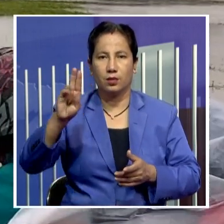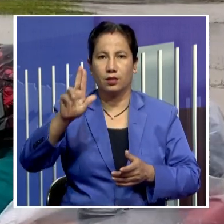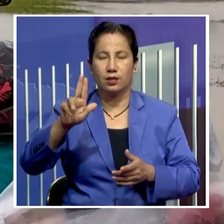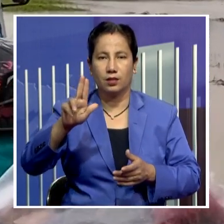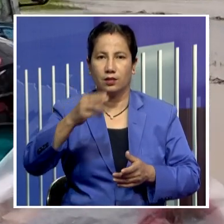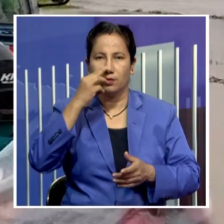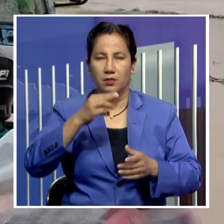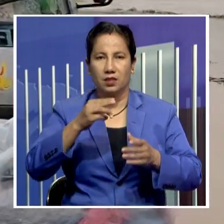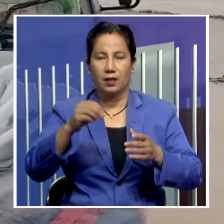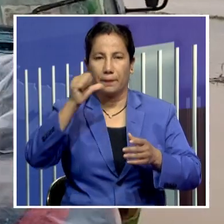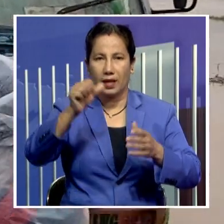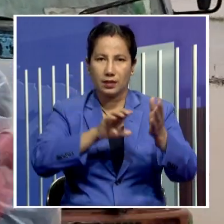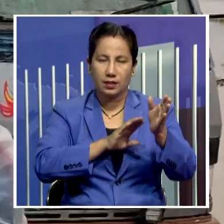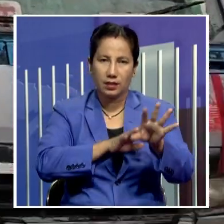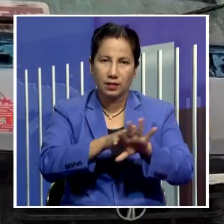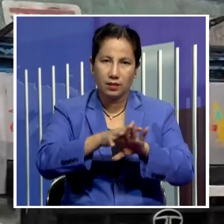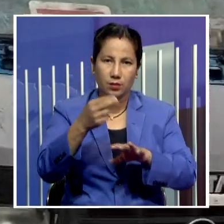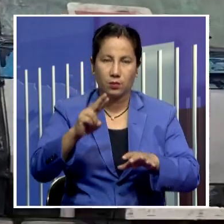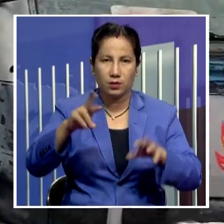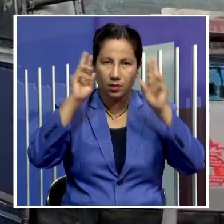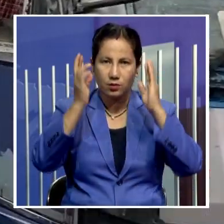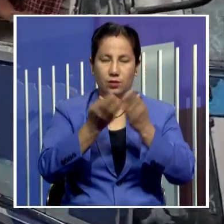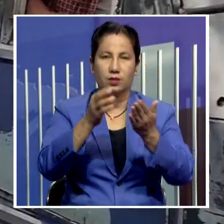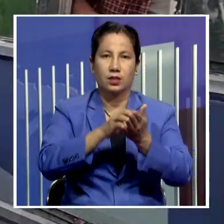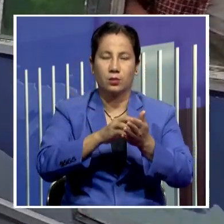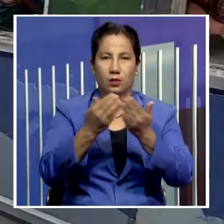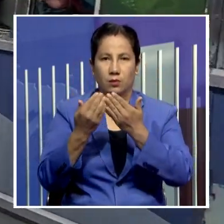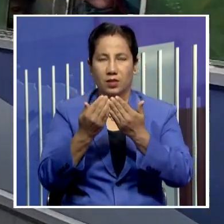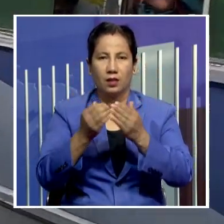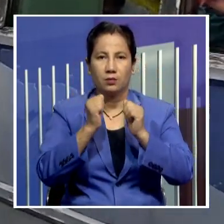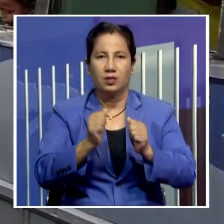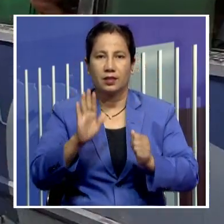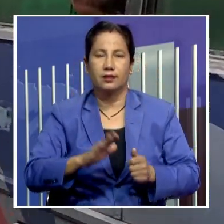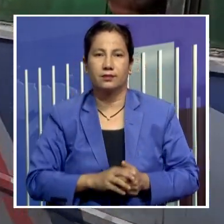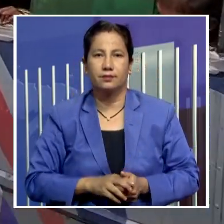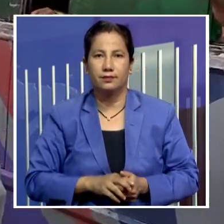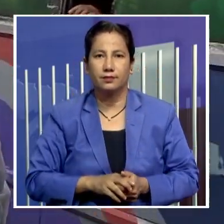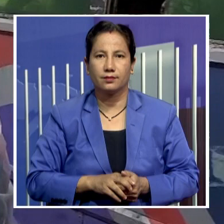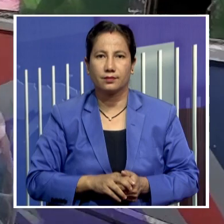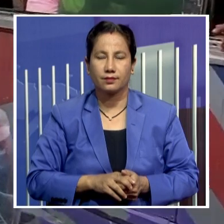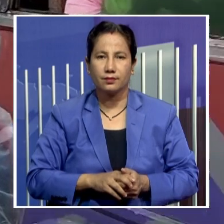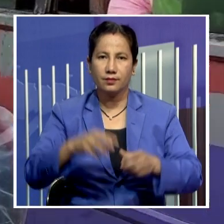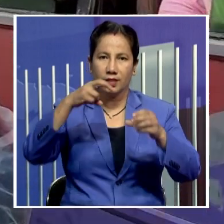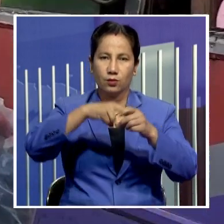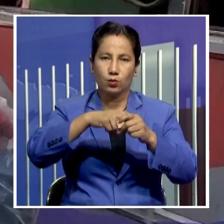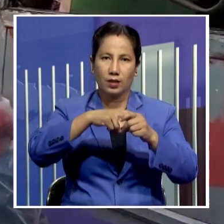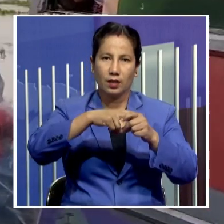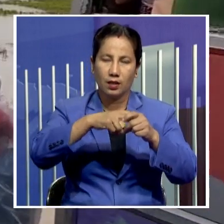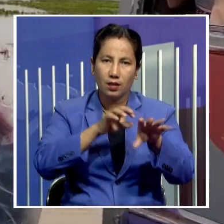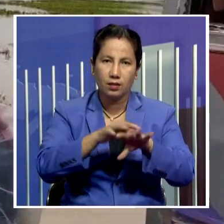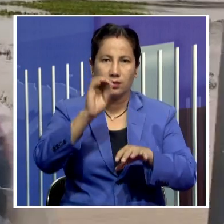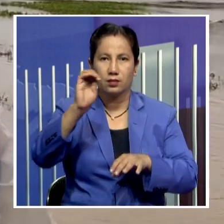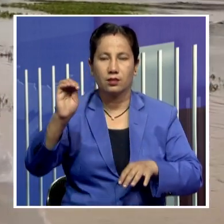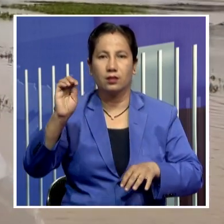जलस्तर बढ्दै गएपछि स्थानीयहरूले सुरक्षित स्थानमा रहेको विद्यालयमा आश्रय लिएका छन्। डुबान बढ्दै गएपछि